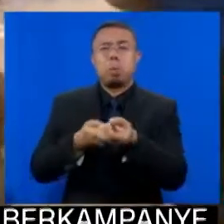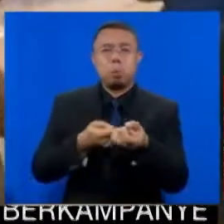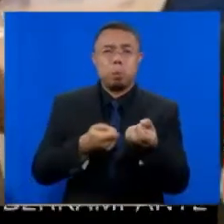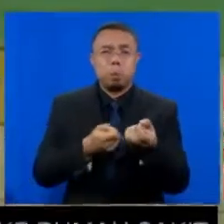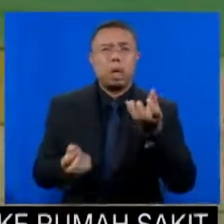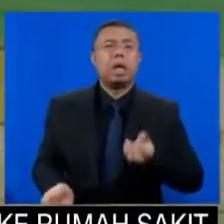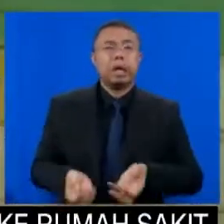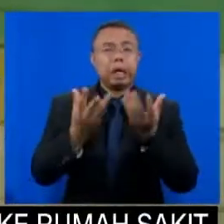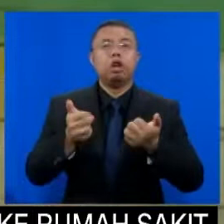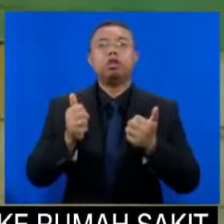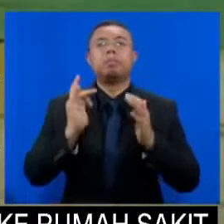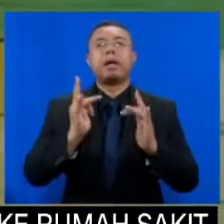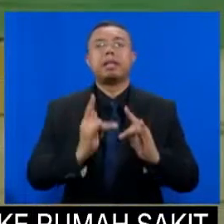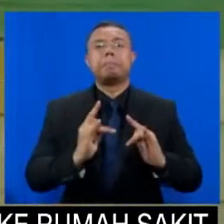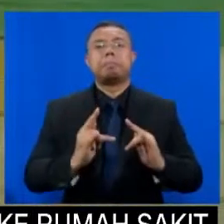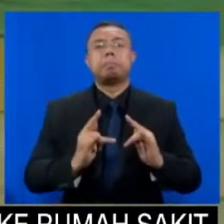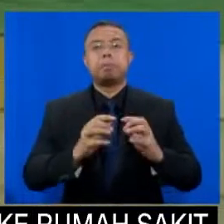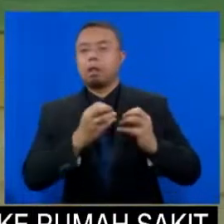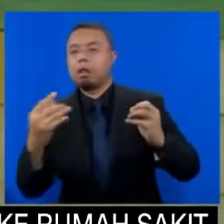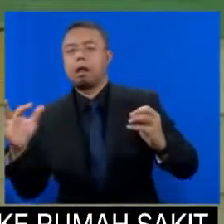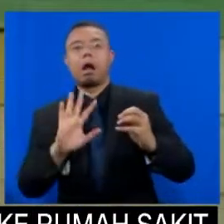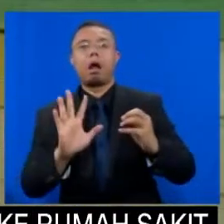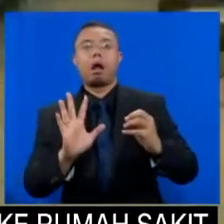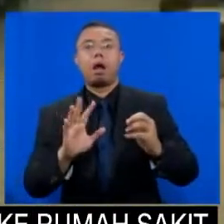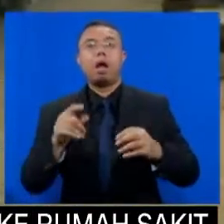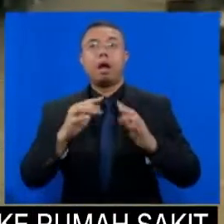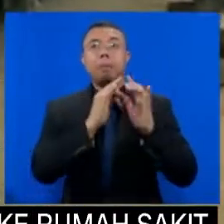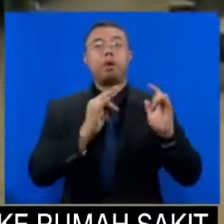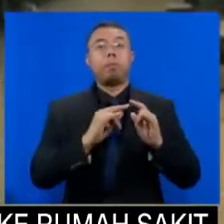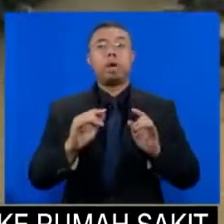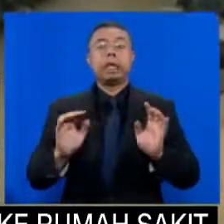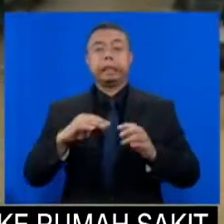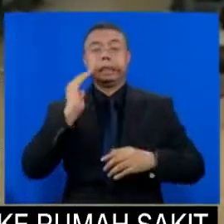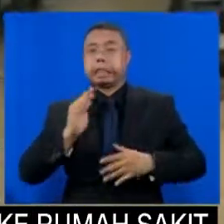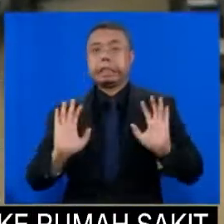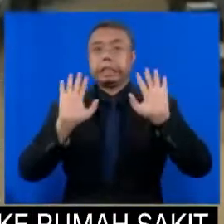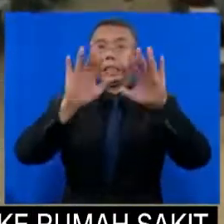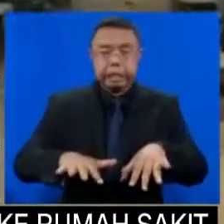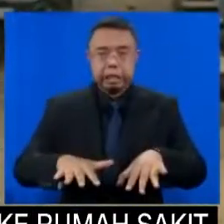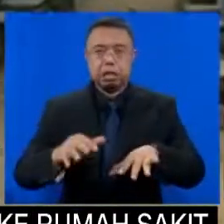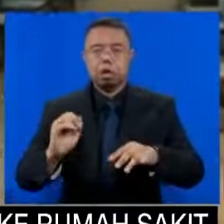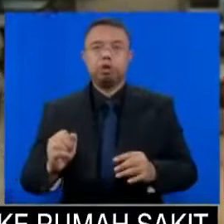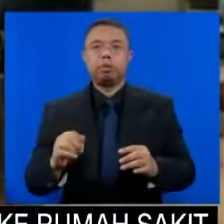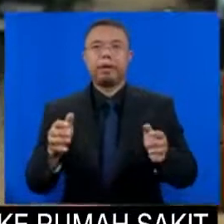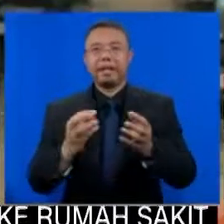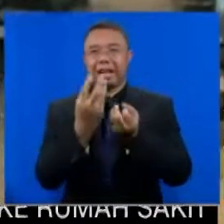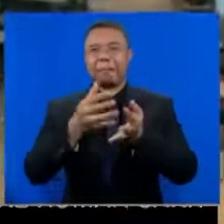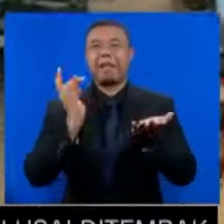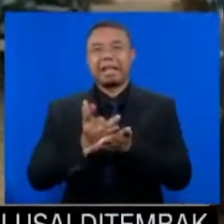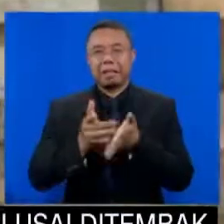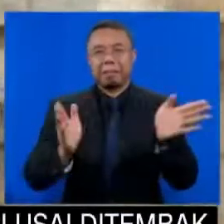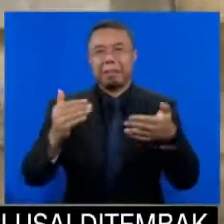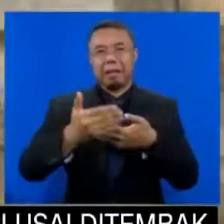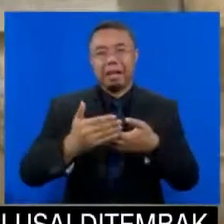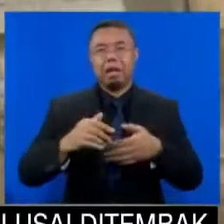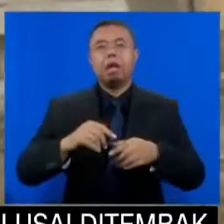api agar tidak merambat ke lokasi lainnya. Beberapa pondok bahkan sengaja dirobohkan untuk menahan penyebaran api. Saat kebakaran